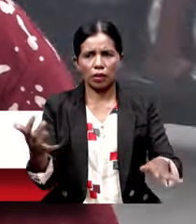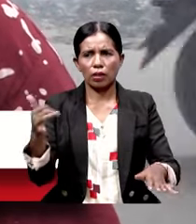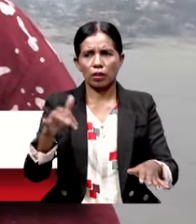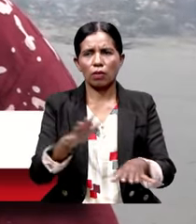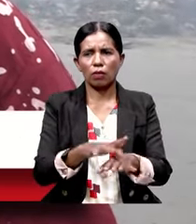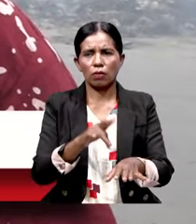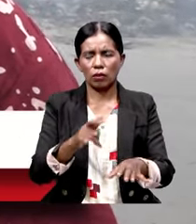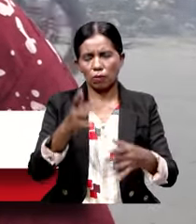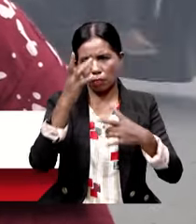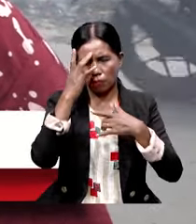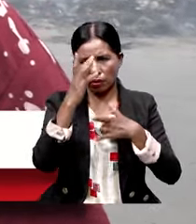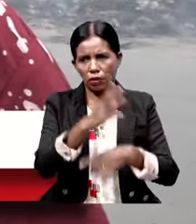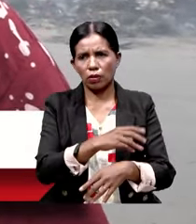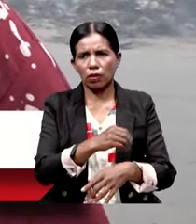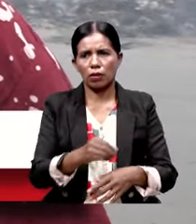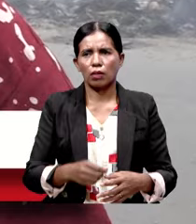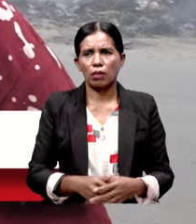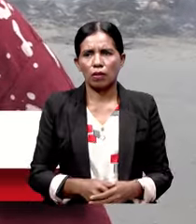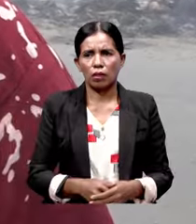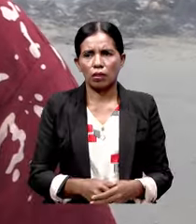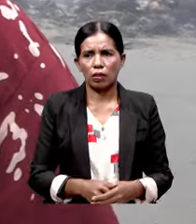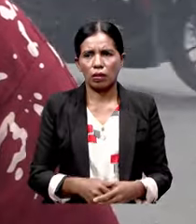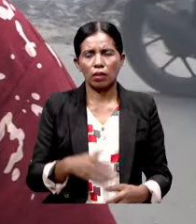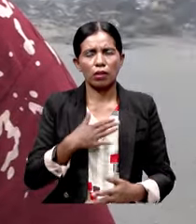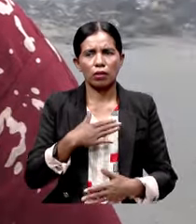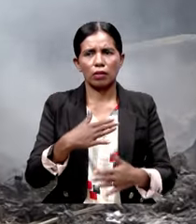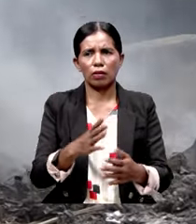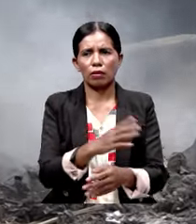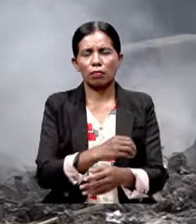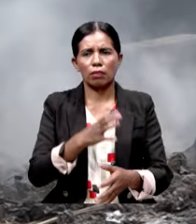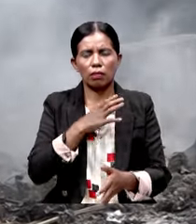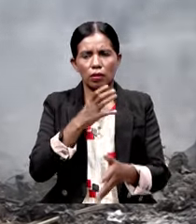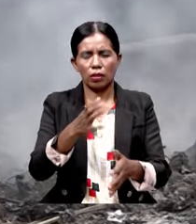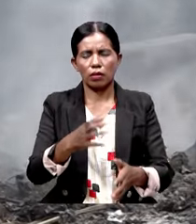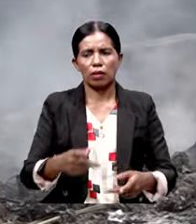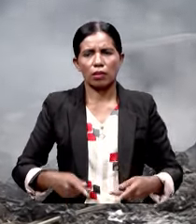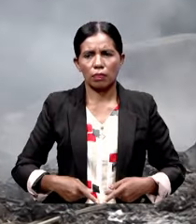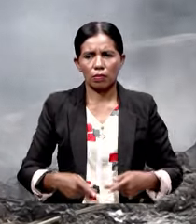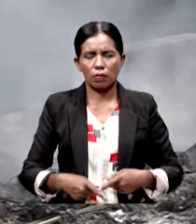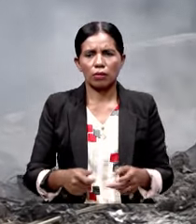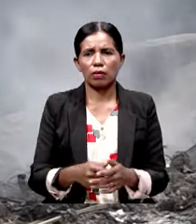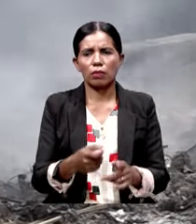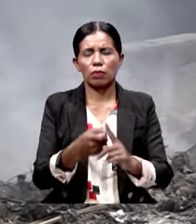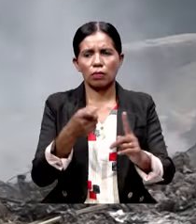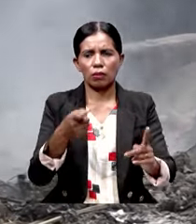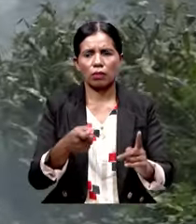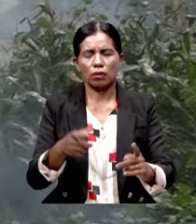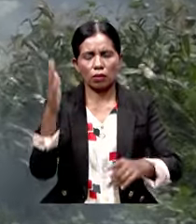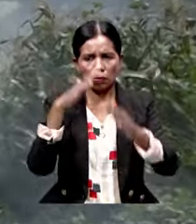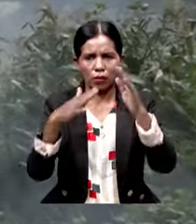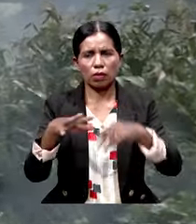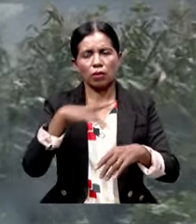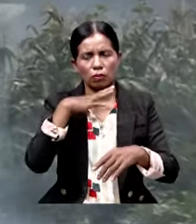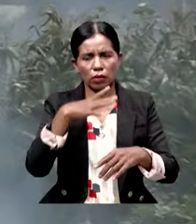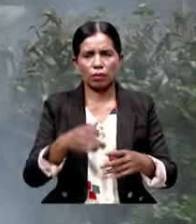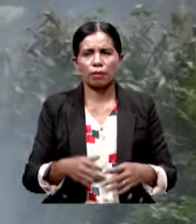konaba diare a bot sira mos la hatahang mi ar kabung moras ide ne usi be usi problema usi